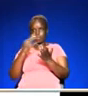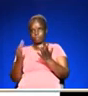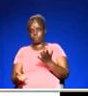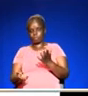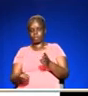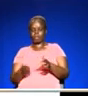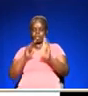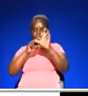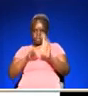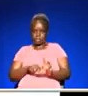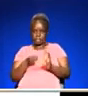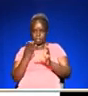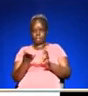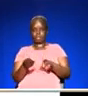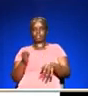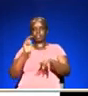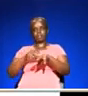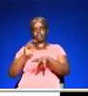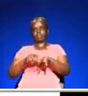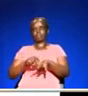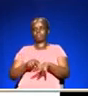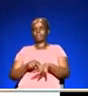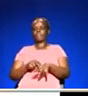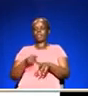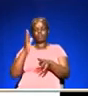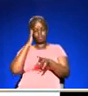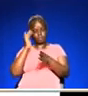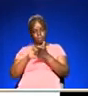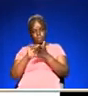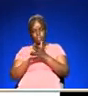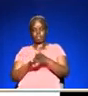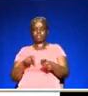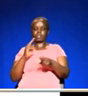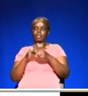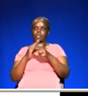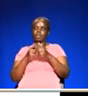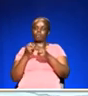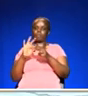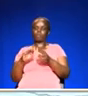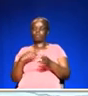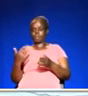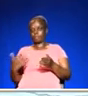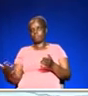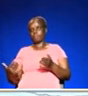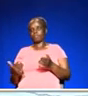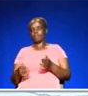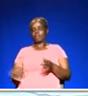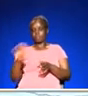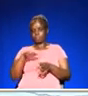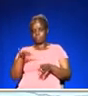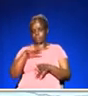nomino. Hivyo tu, jua kwamba nomino ni neno ambalo utaja kitu chochote, mahali